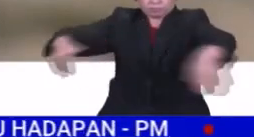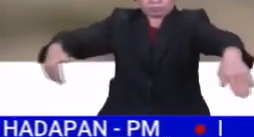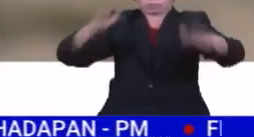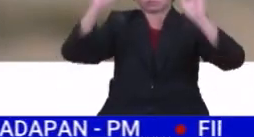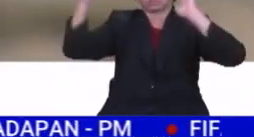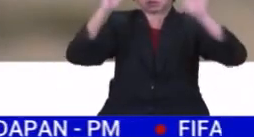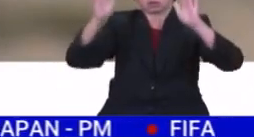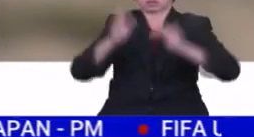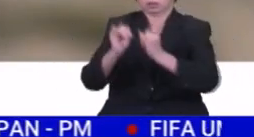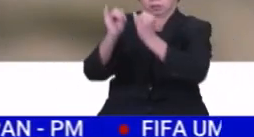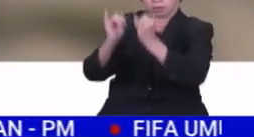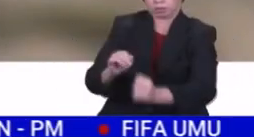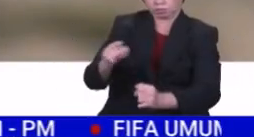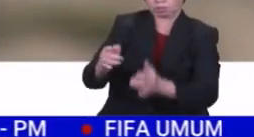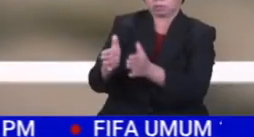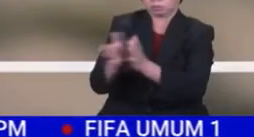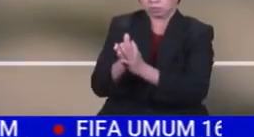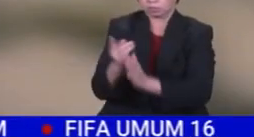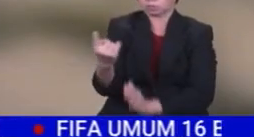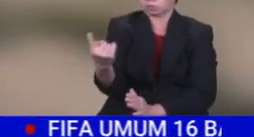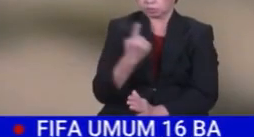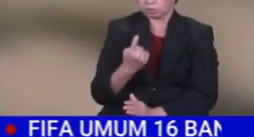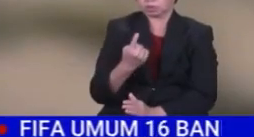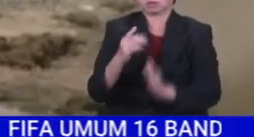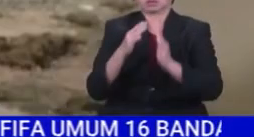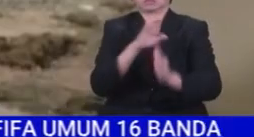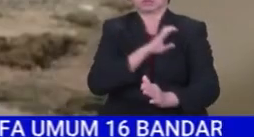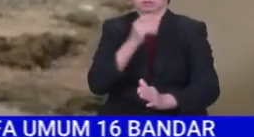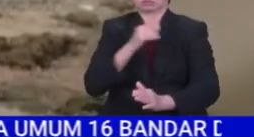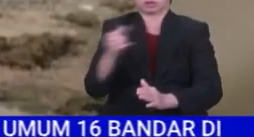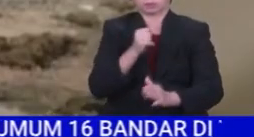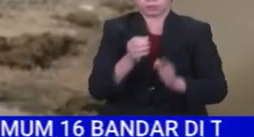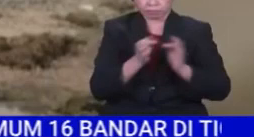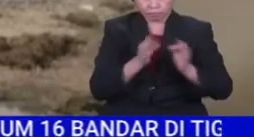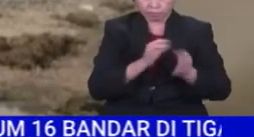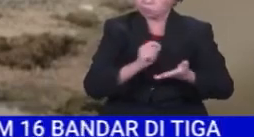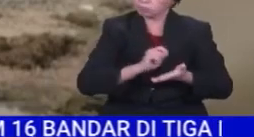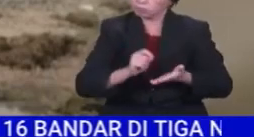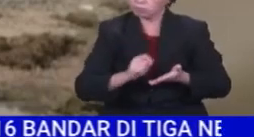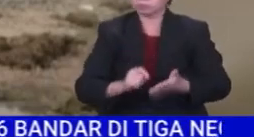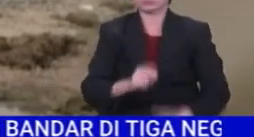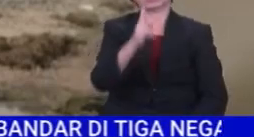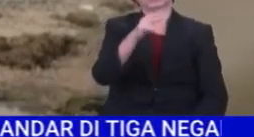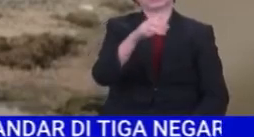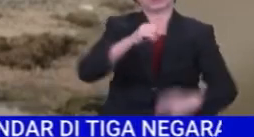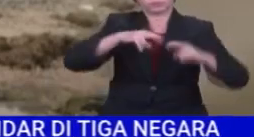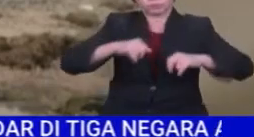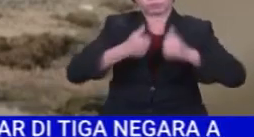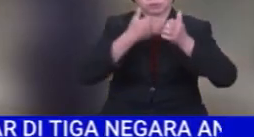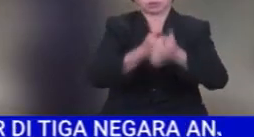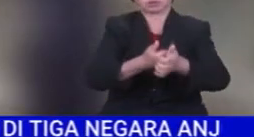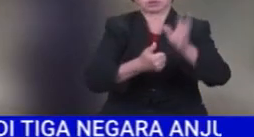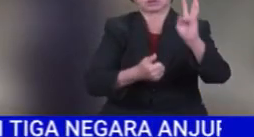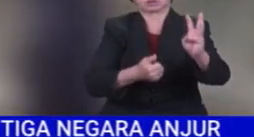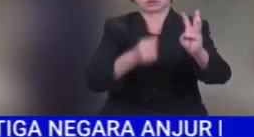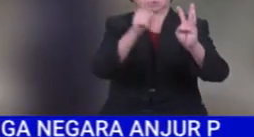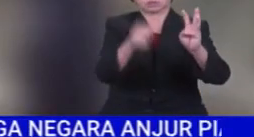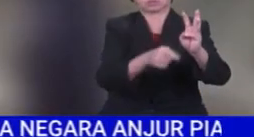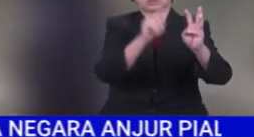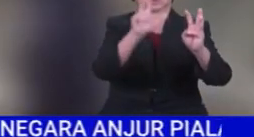negara individu terlibat diminta tampil ke Balai Polis untuk diambil kecurangan kishni section